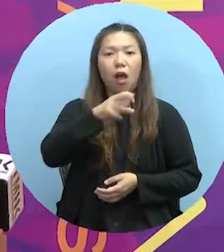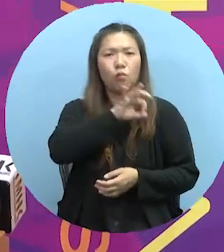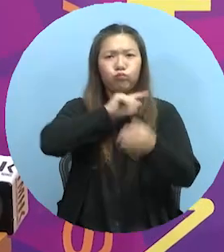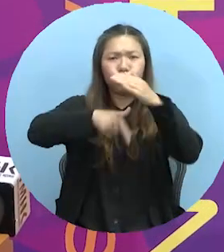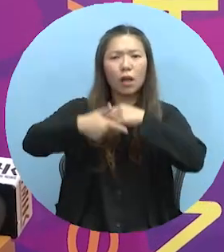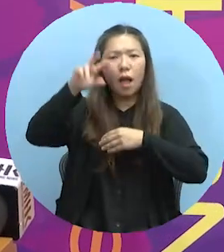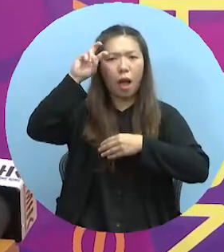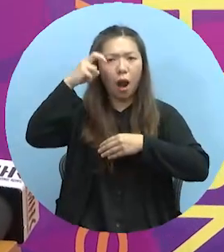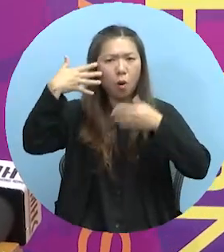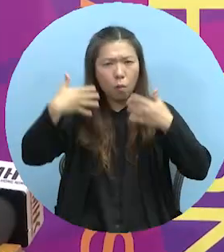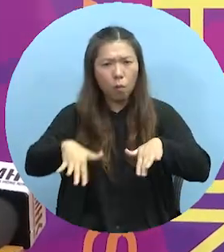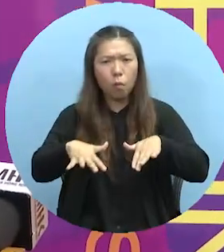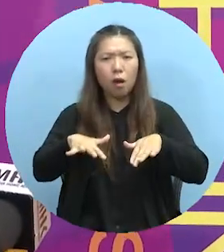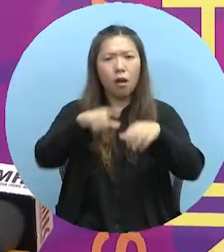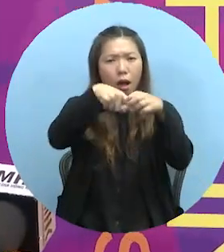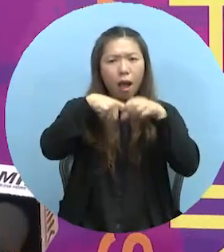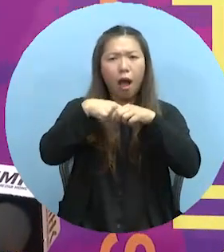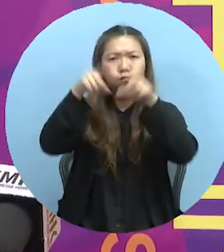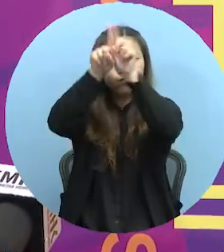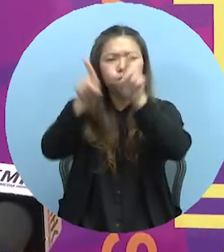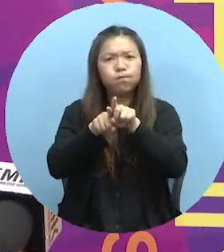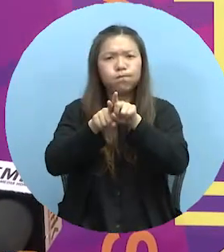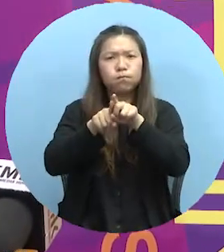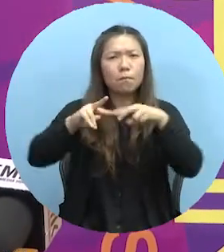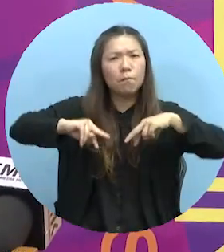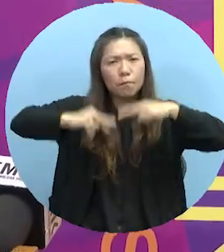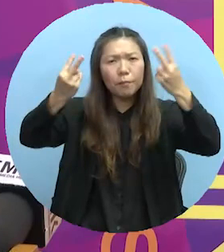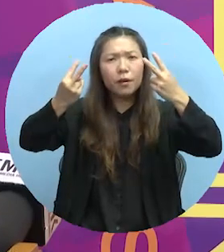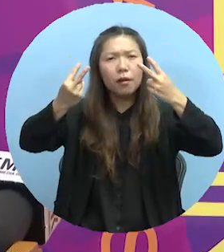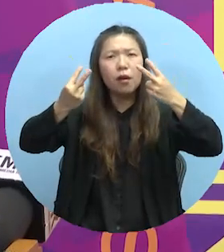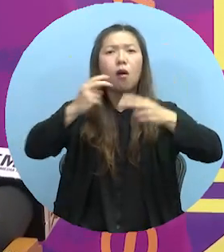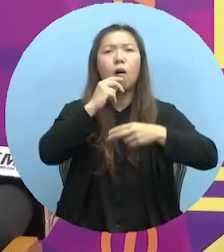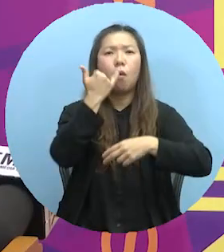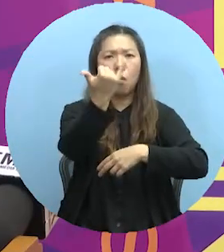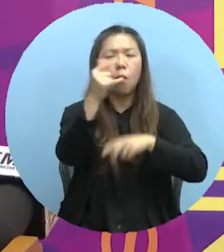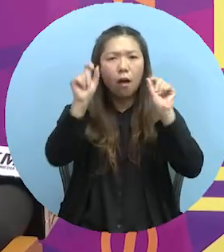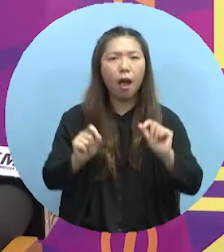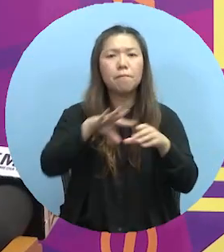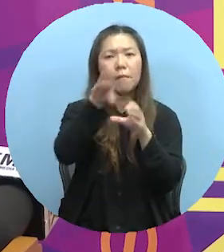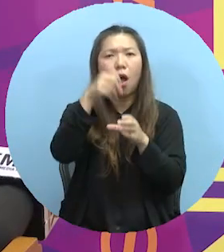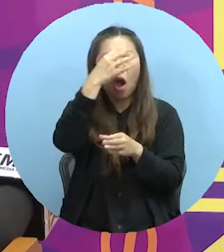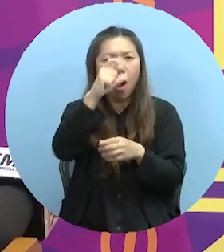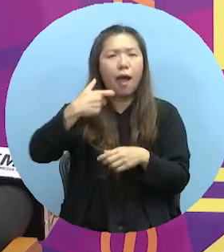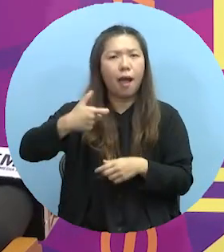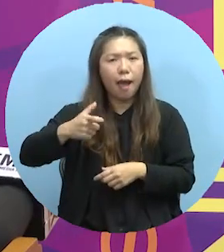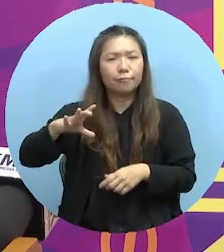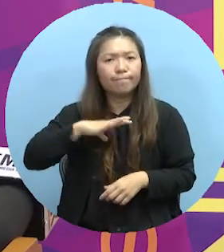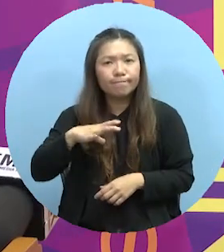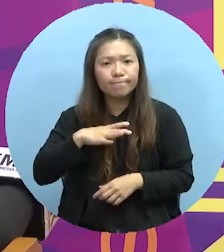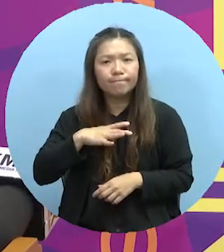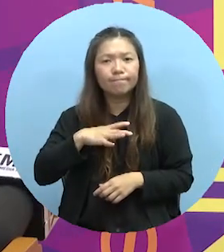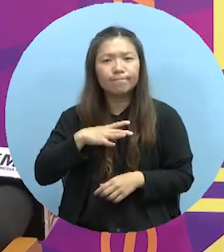行會經過充分考慮薪酬調整機制之下的六大因素，包括香港的經濟狀